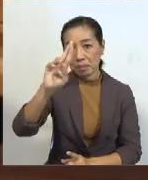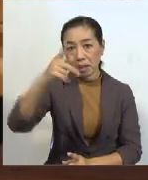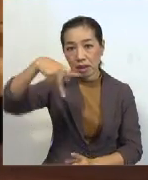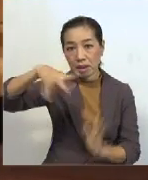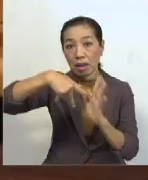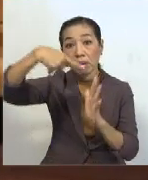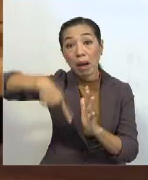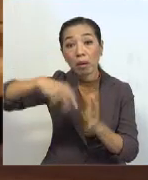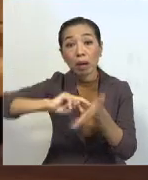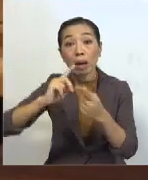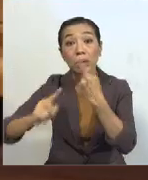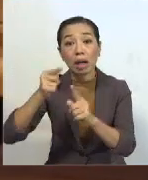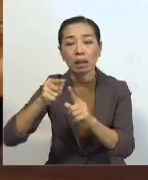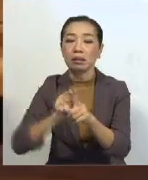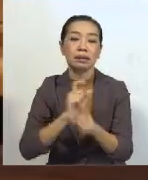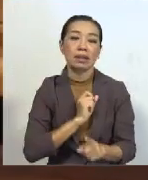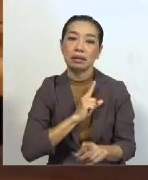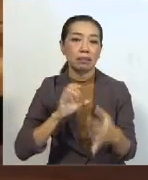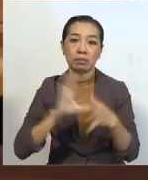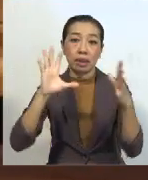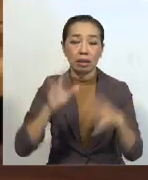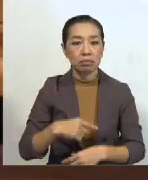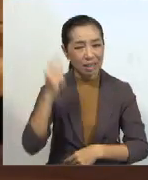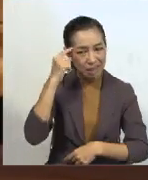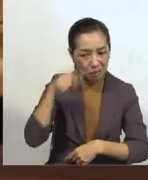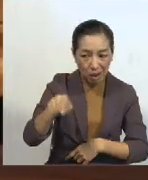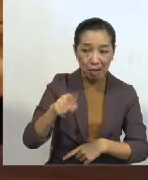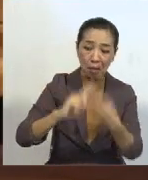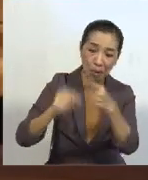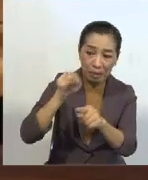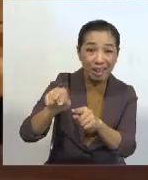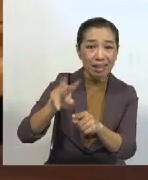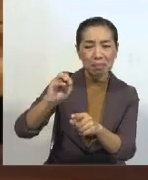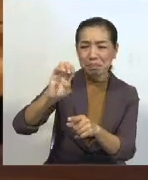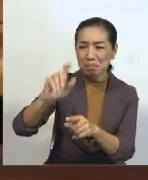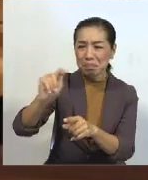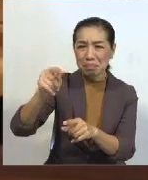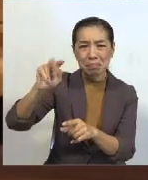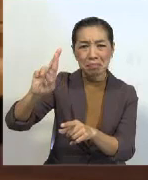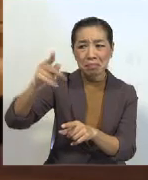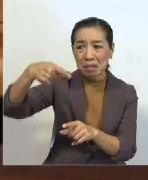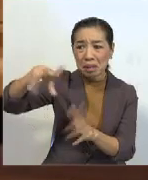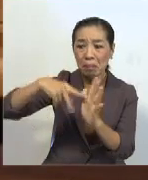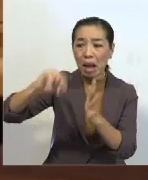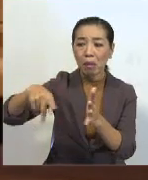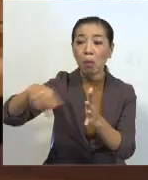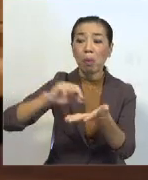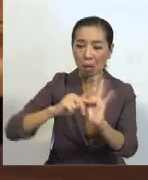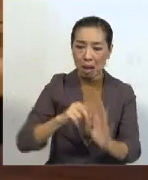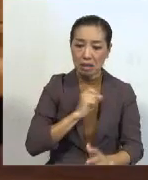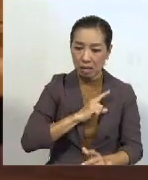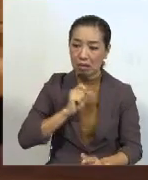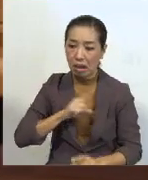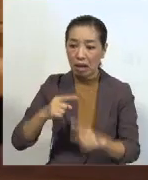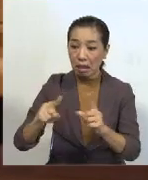ไม่มีศาสนาถ้าคุณคิดว่ามิตรภาพมีศาสนาแล้วเนี่ยคุณไปต่างประเทศไ